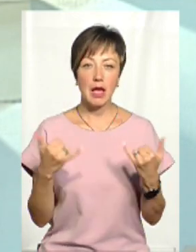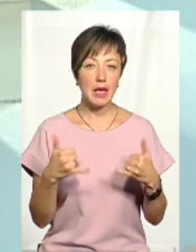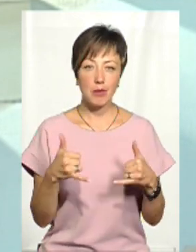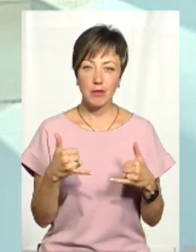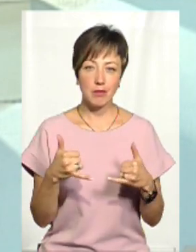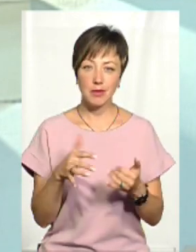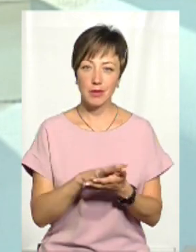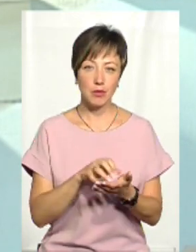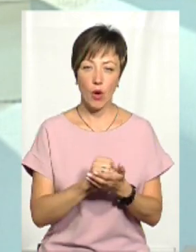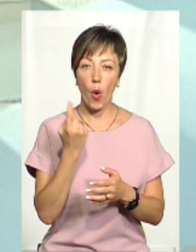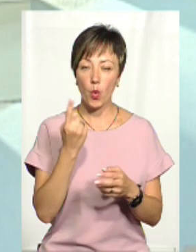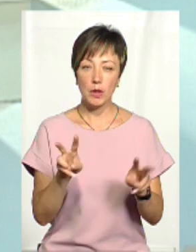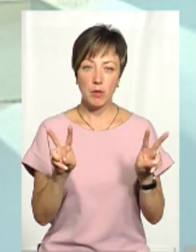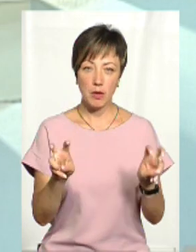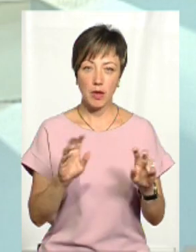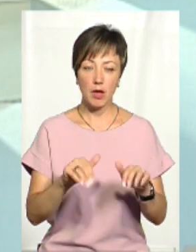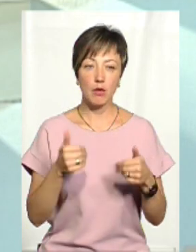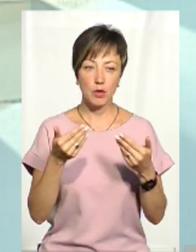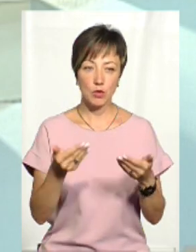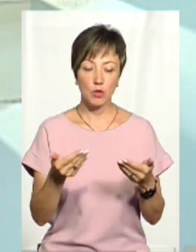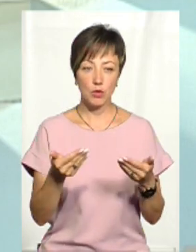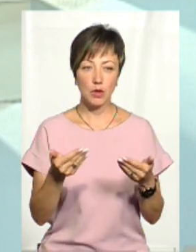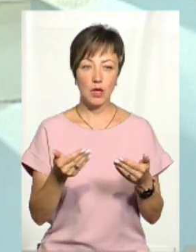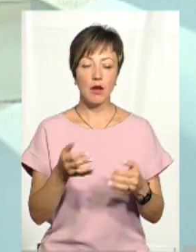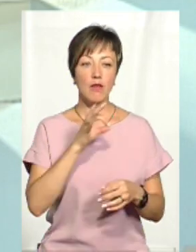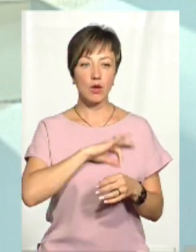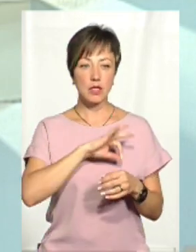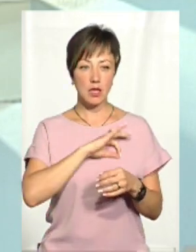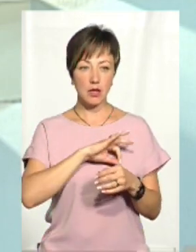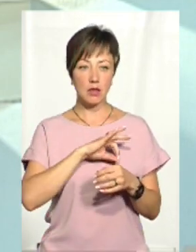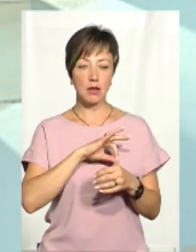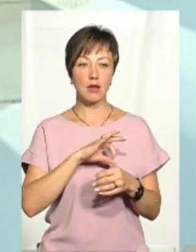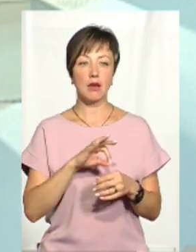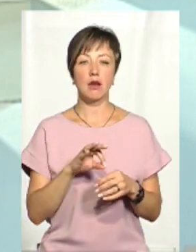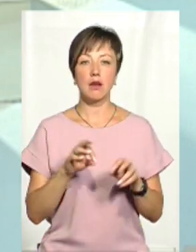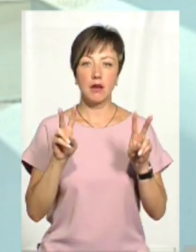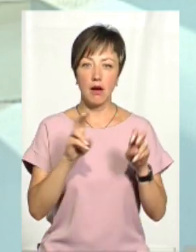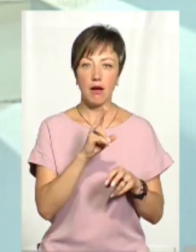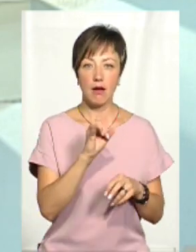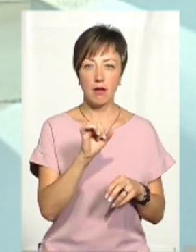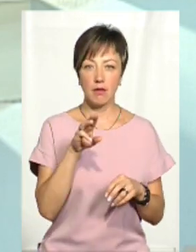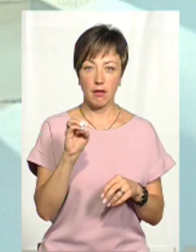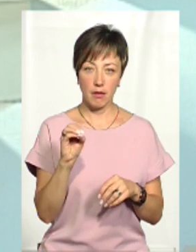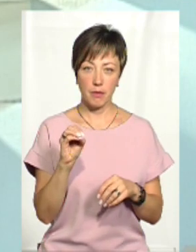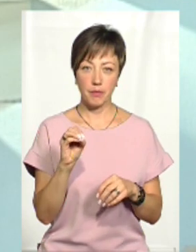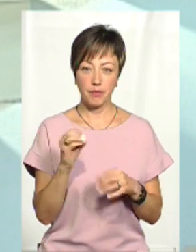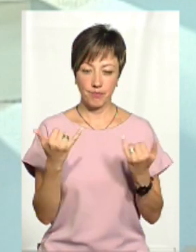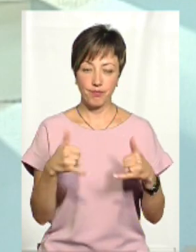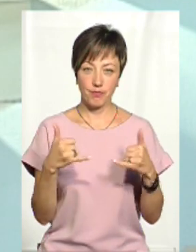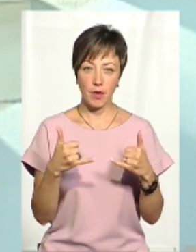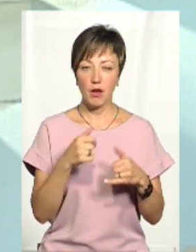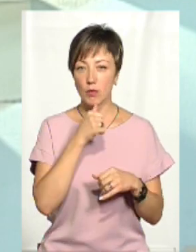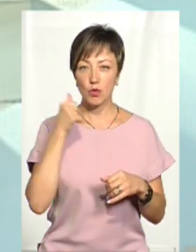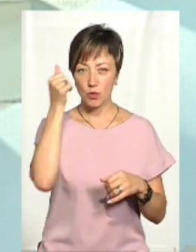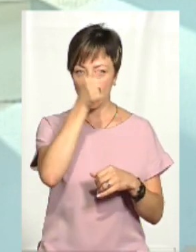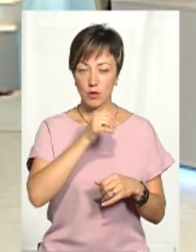хімія, є один тільки препарат, який рекомендують для використання, препарат карате. Іншого препарату, в